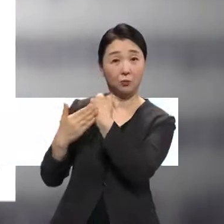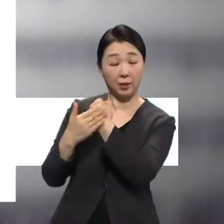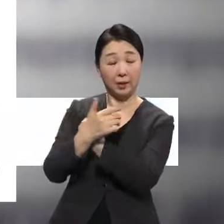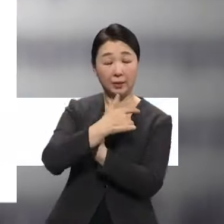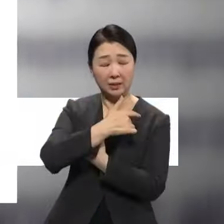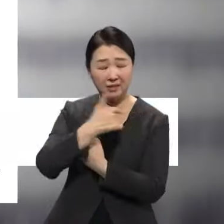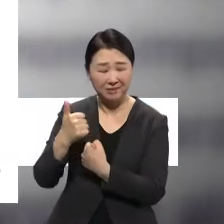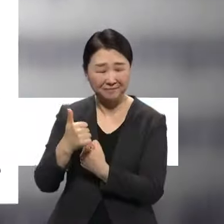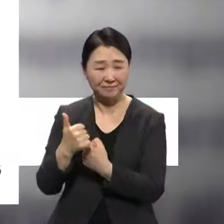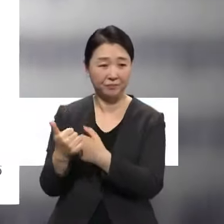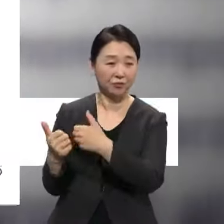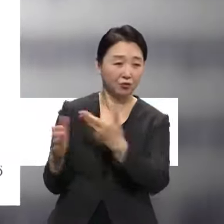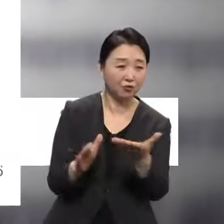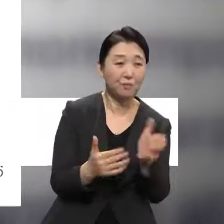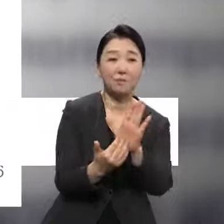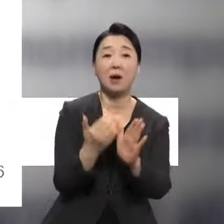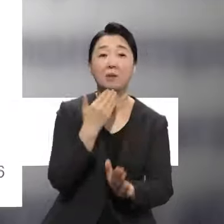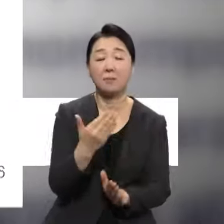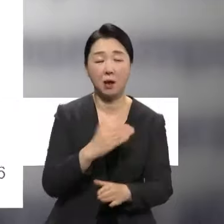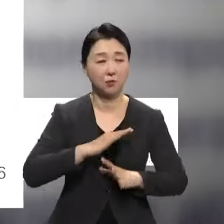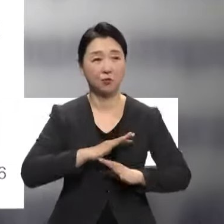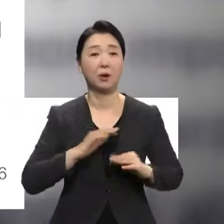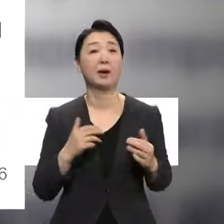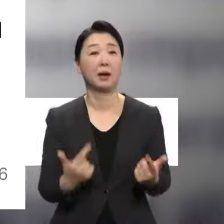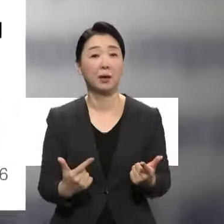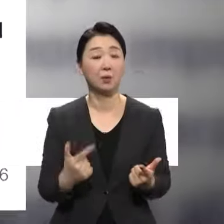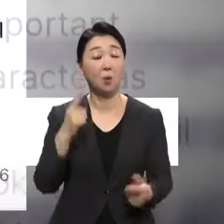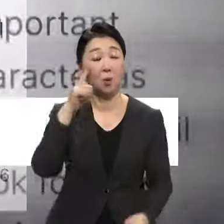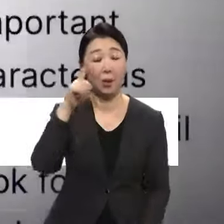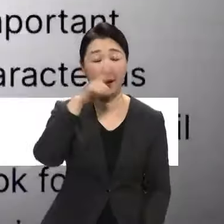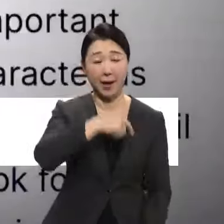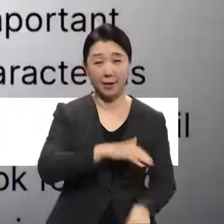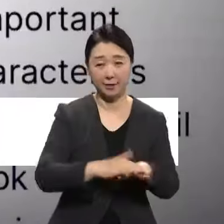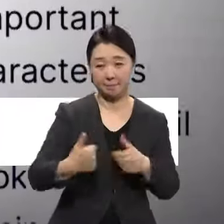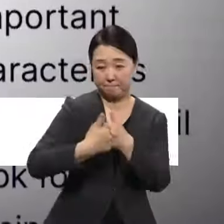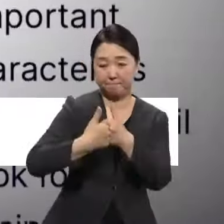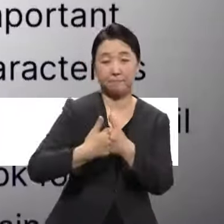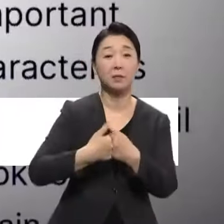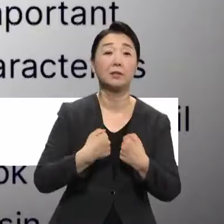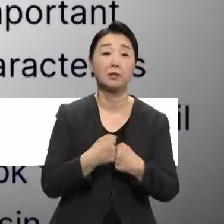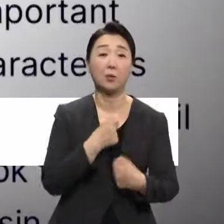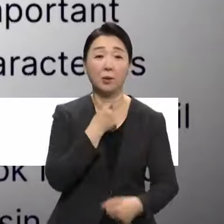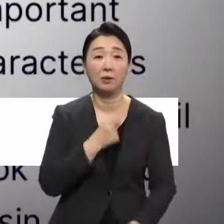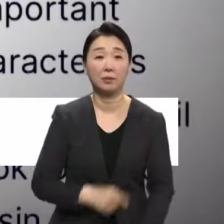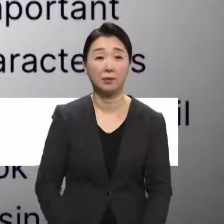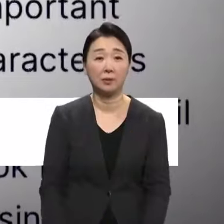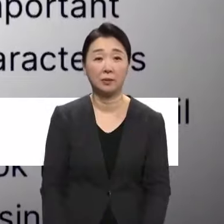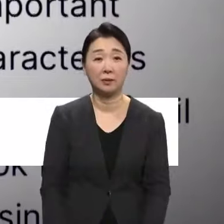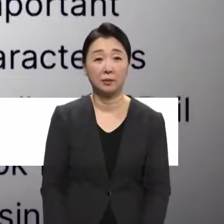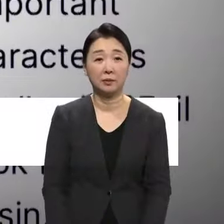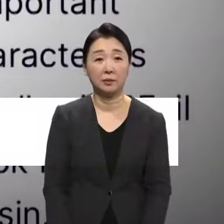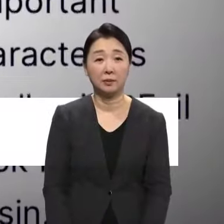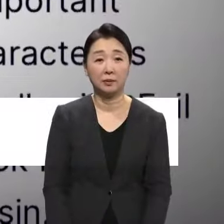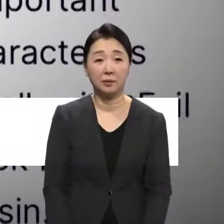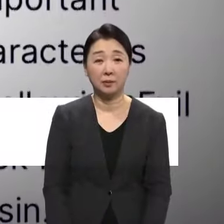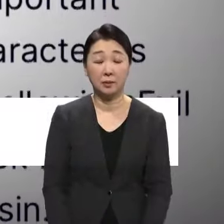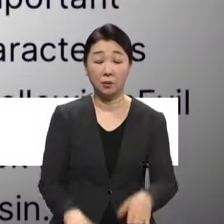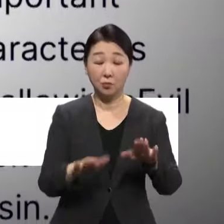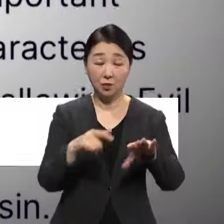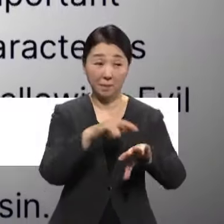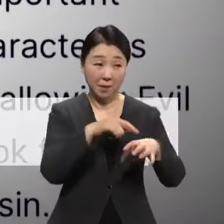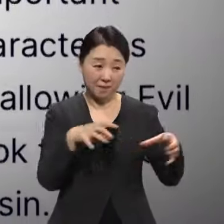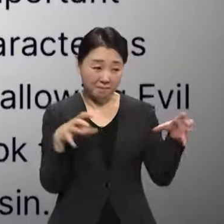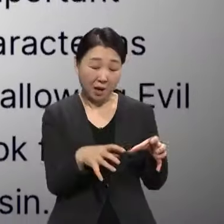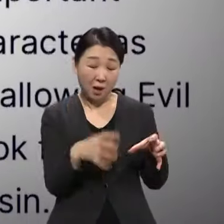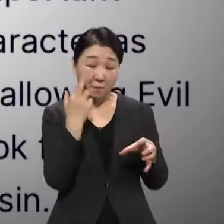큰 참사를 막을 수 있었다며 두려워하지 않고 악에 맞서 싸우겠다고 했습니다 그러면서 우리가 단결에